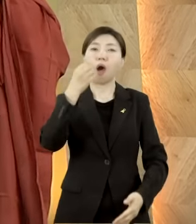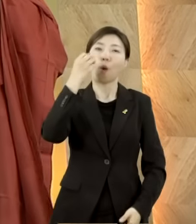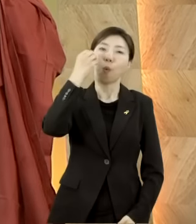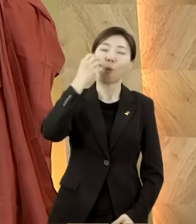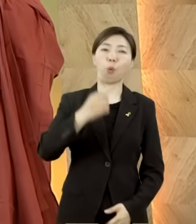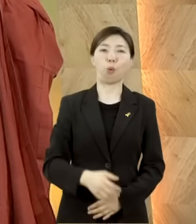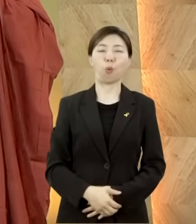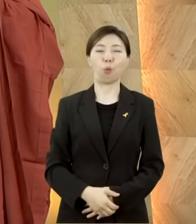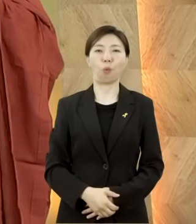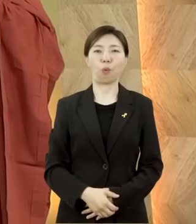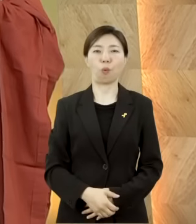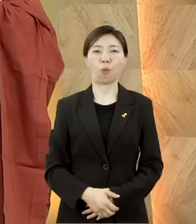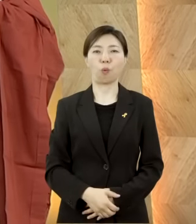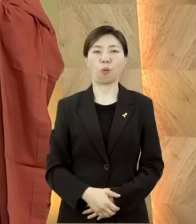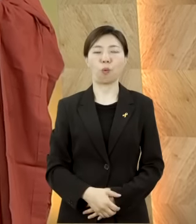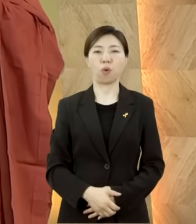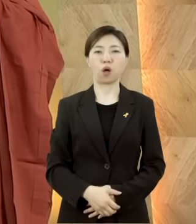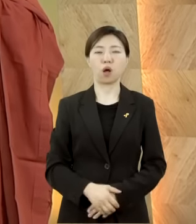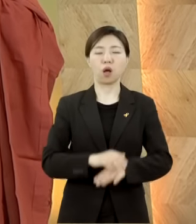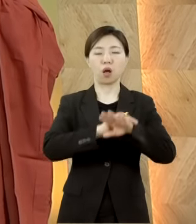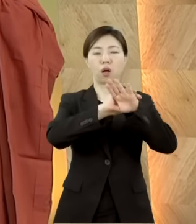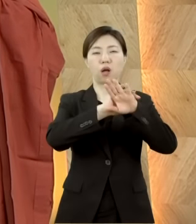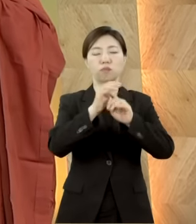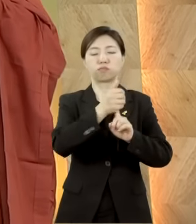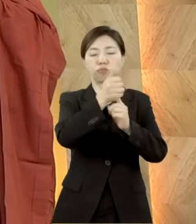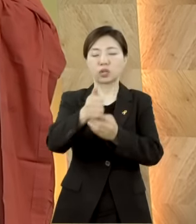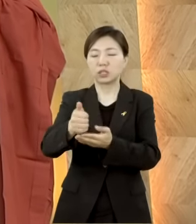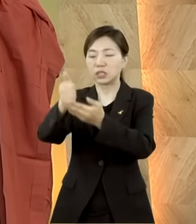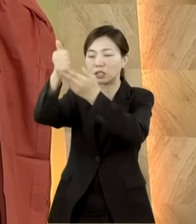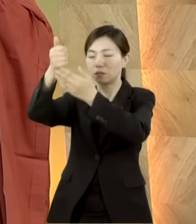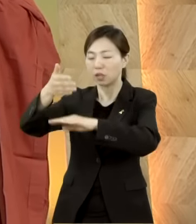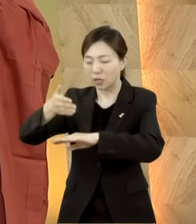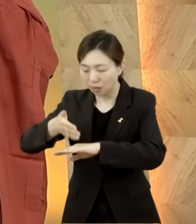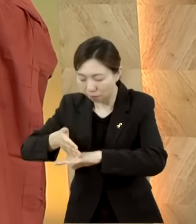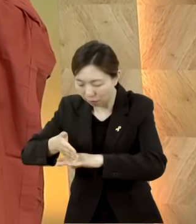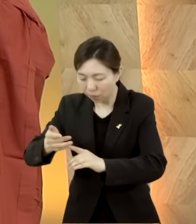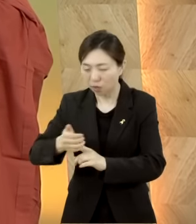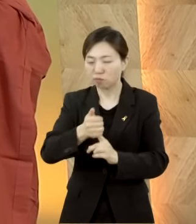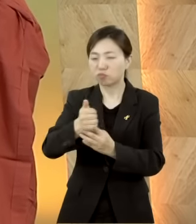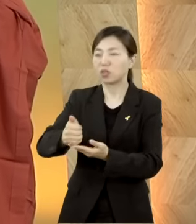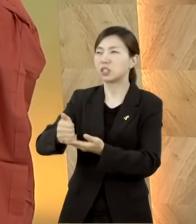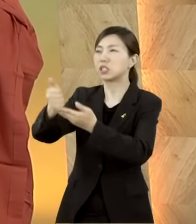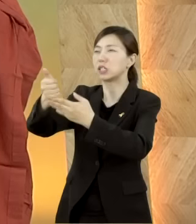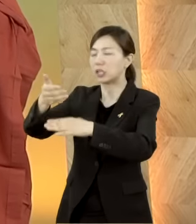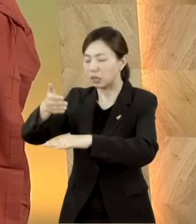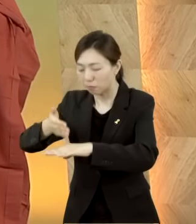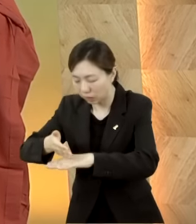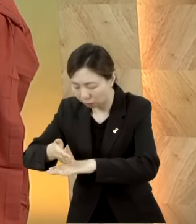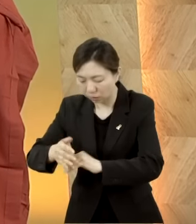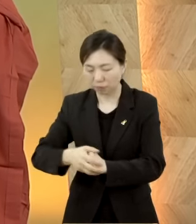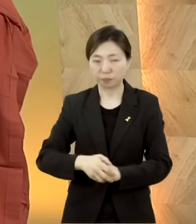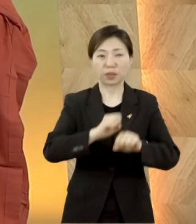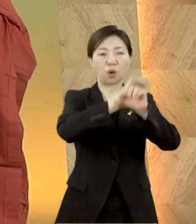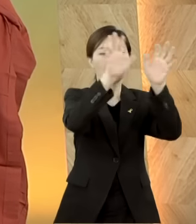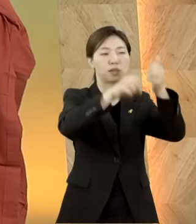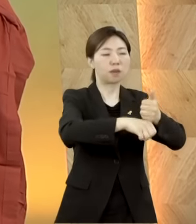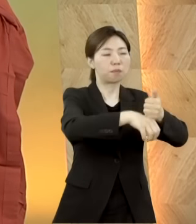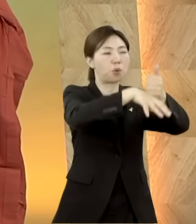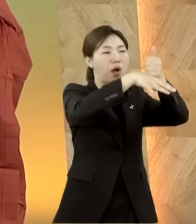꿨다 부처님 감사합니다 부처님 감사합니다 관세음보살님